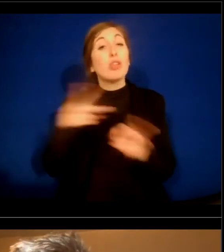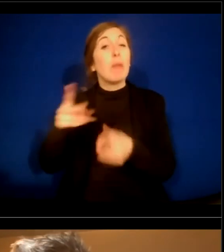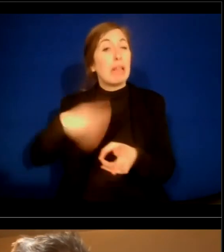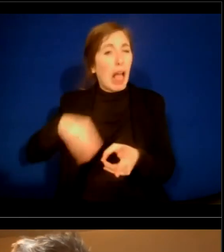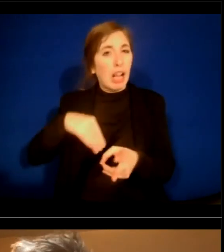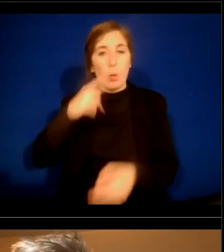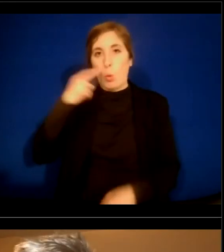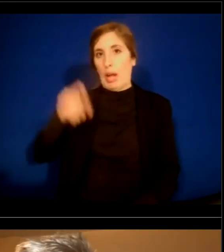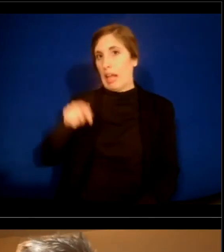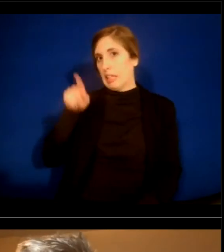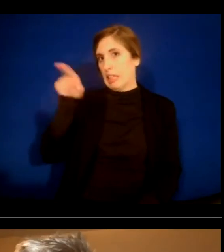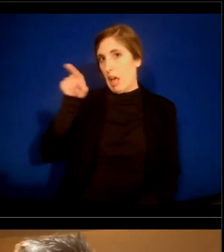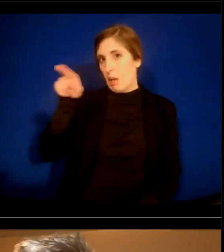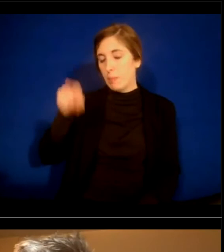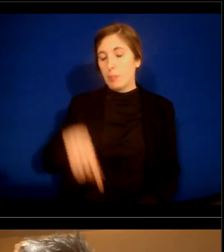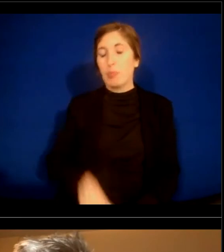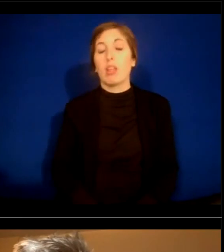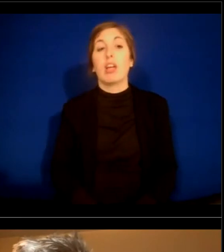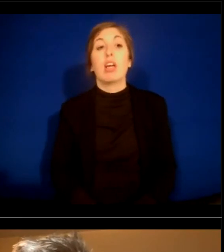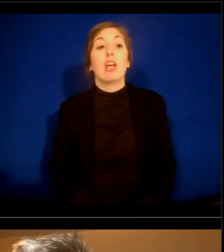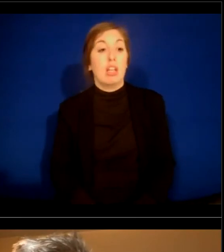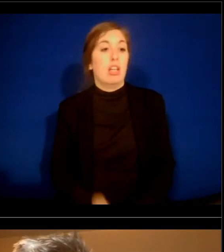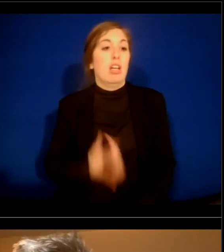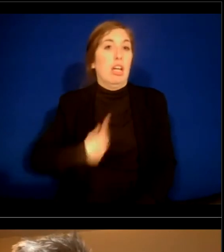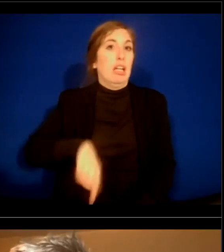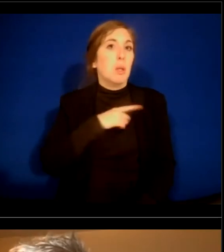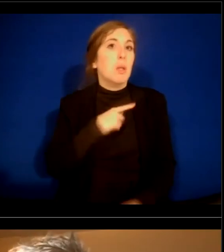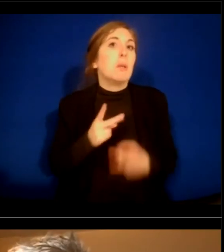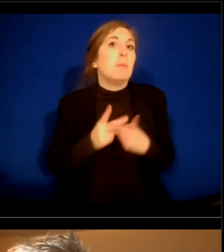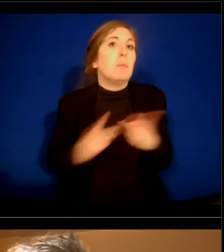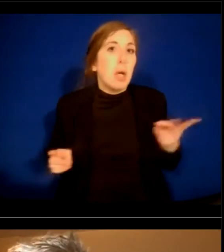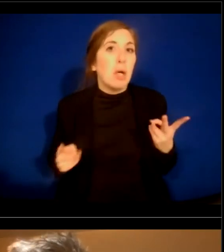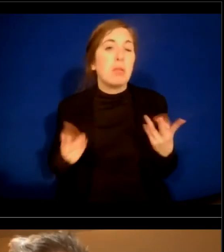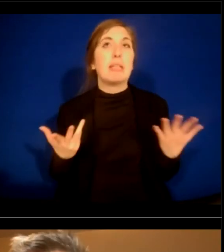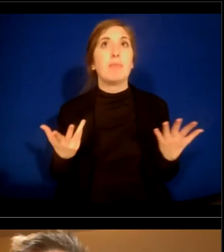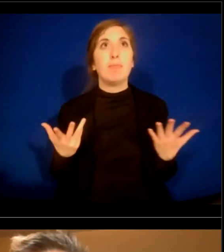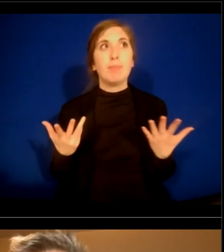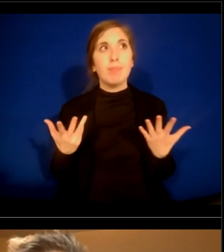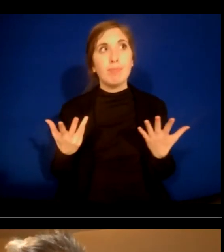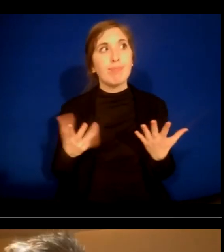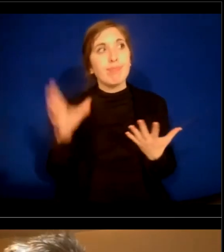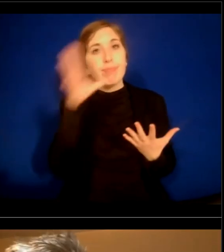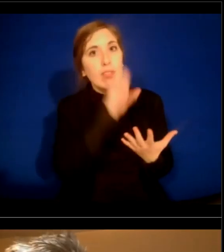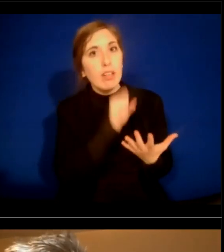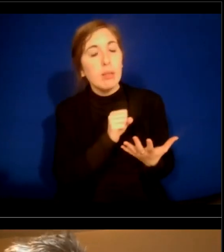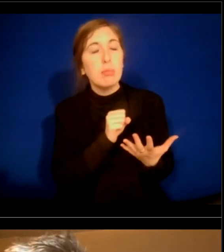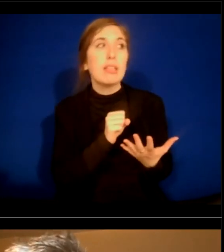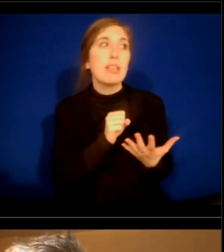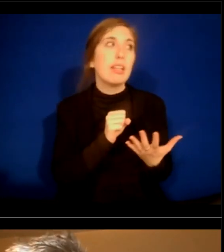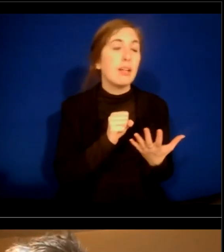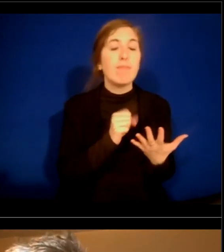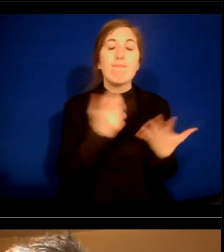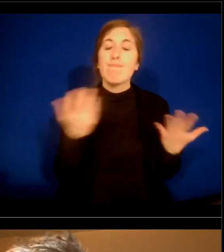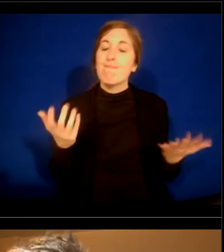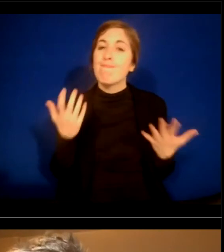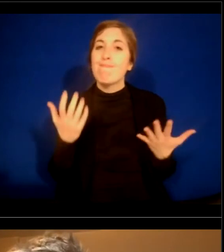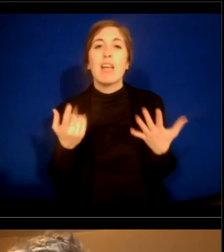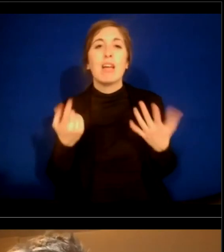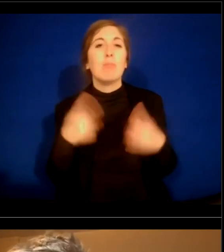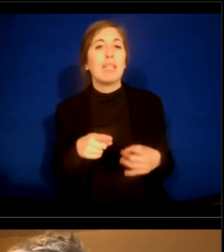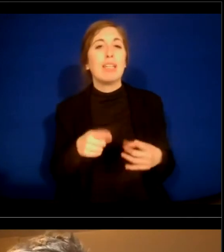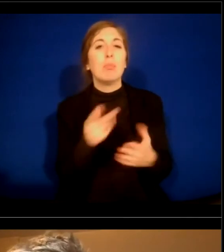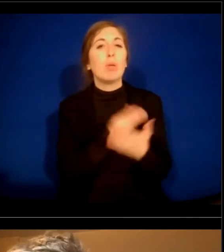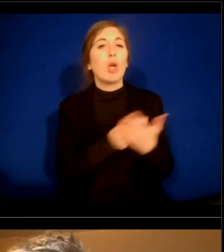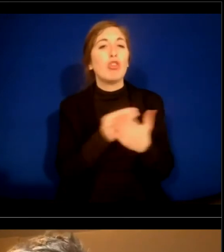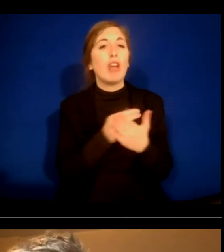all'Italia, avere come dire, degli psicologi in Ucraina, in Polonia, in Italia, che possono in qualche modo tenere a mente